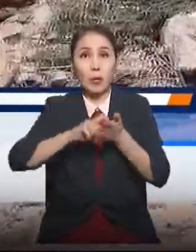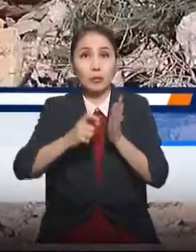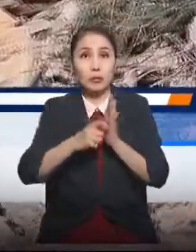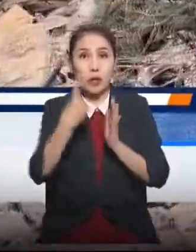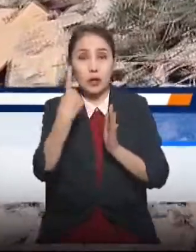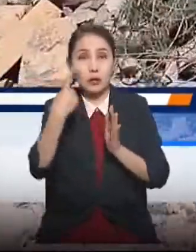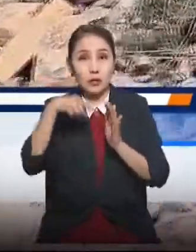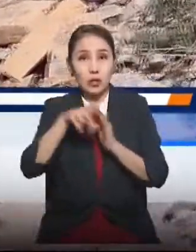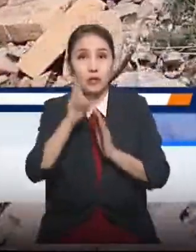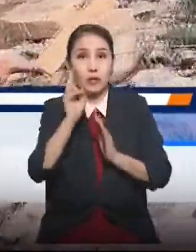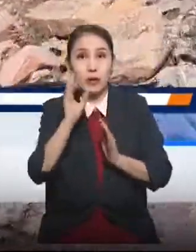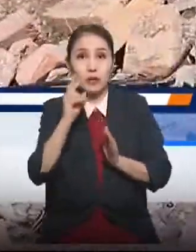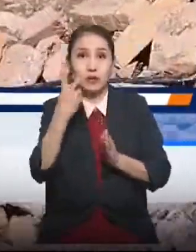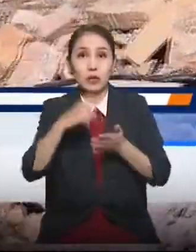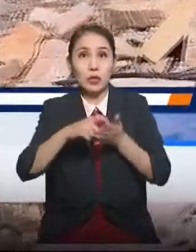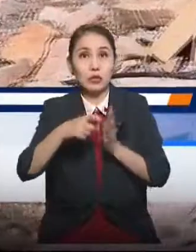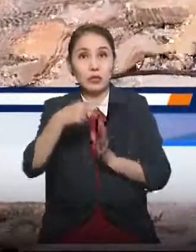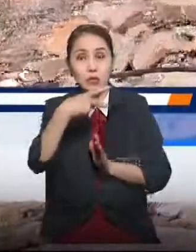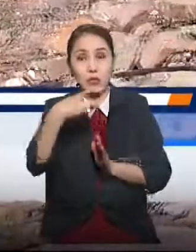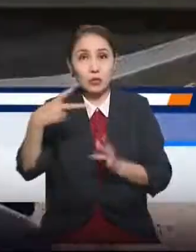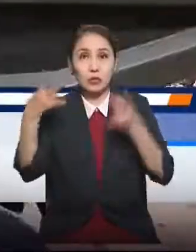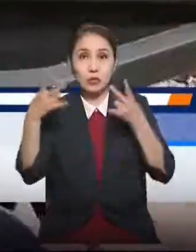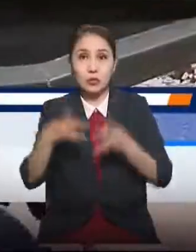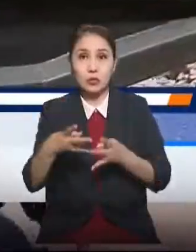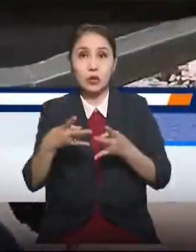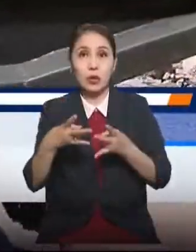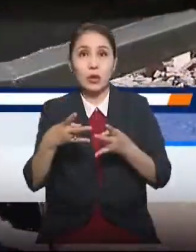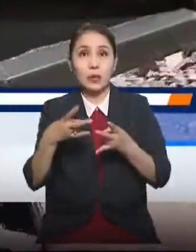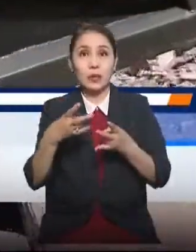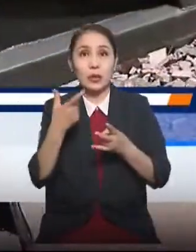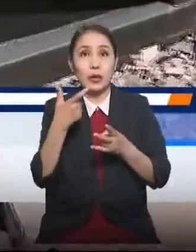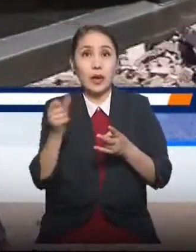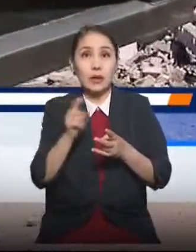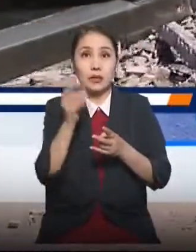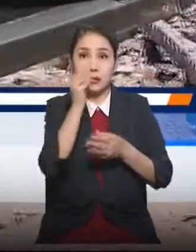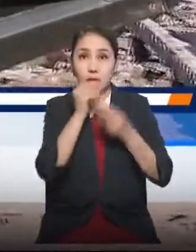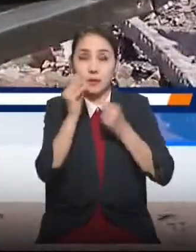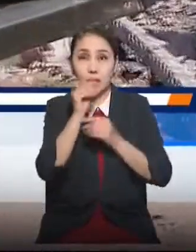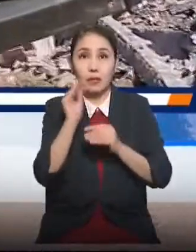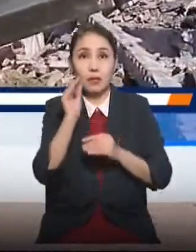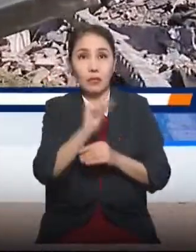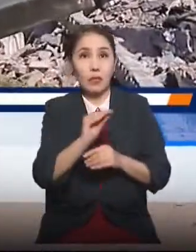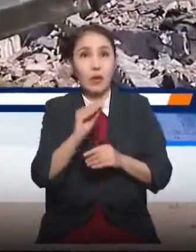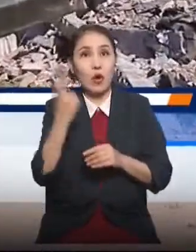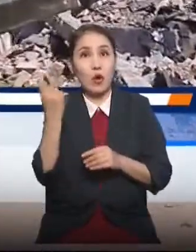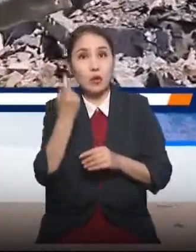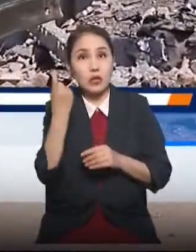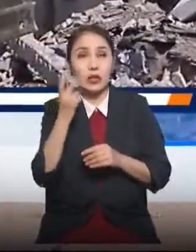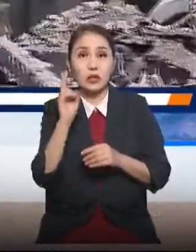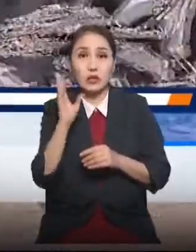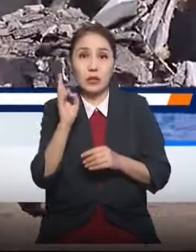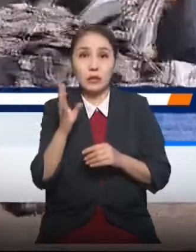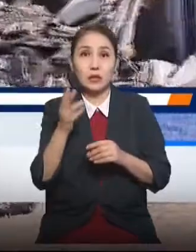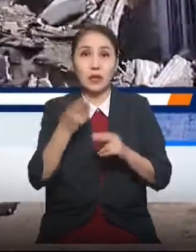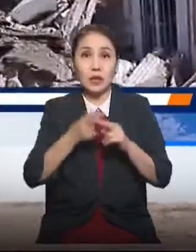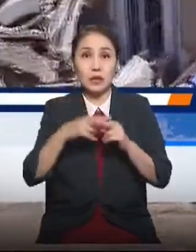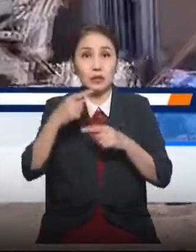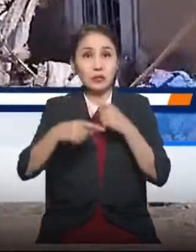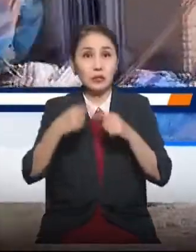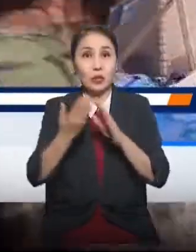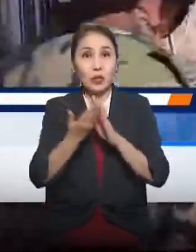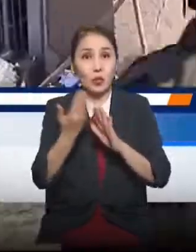из квартир двухэтажного дома случилось в результате хищения природного газа для бытовых нужд. Хозяин квартиры, сняв прибор учета